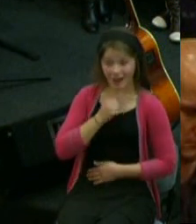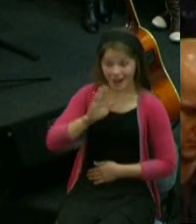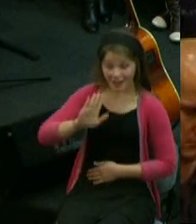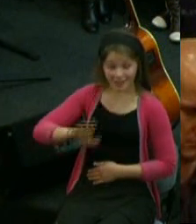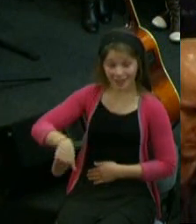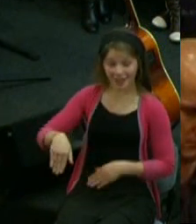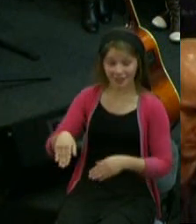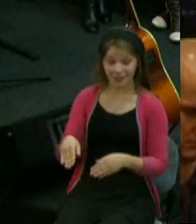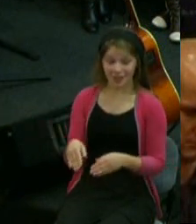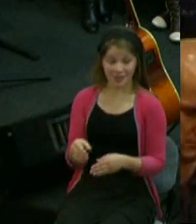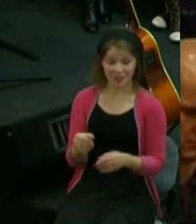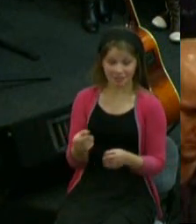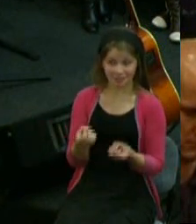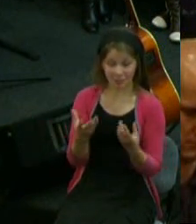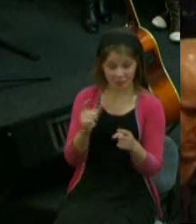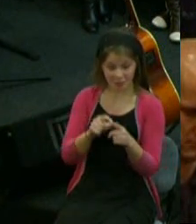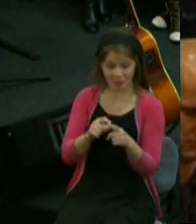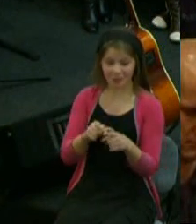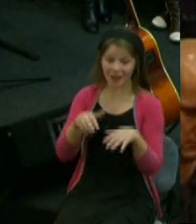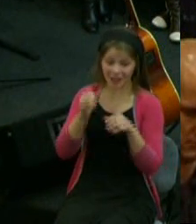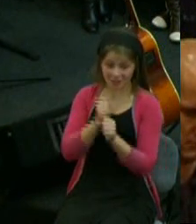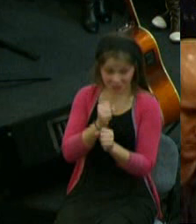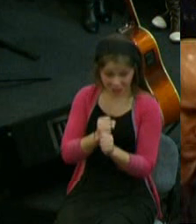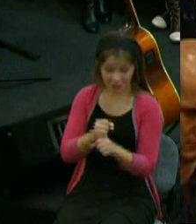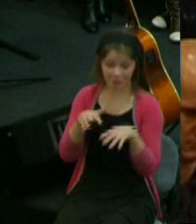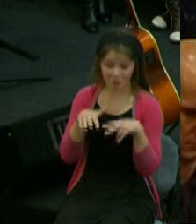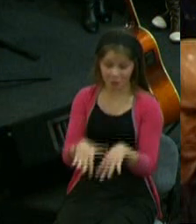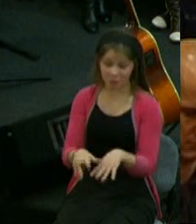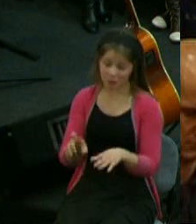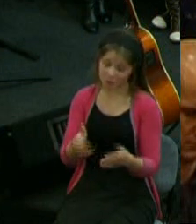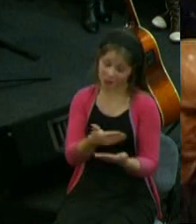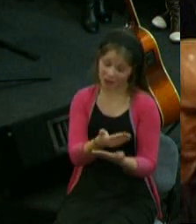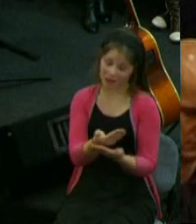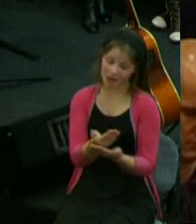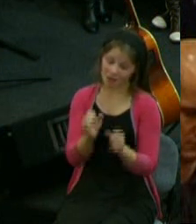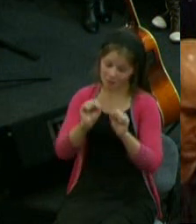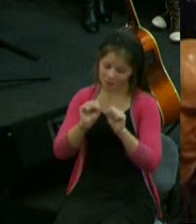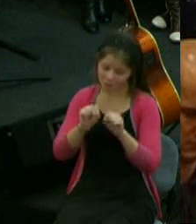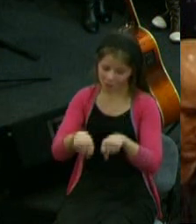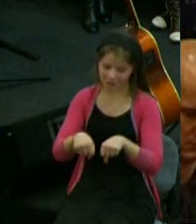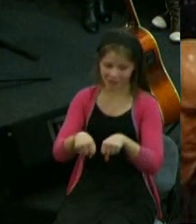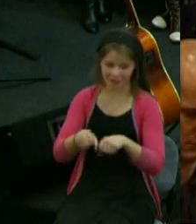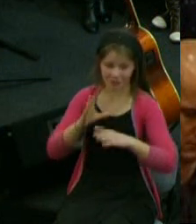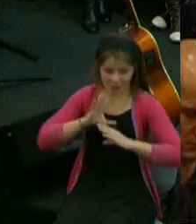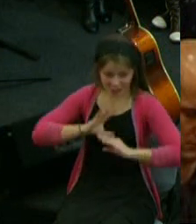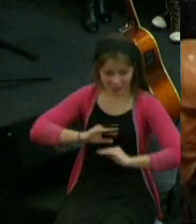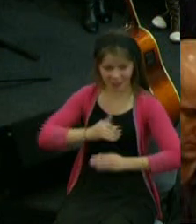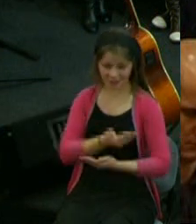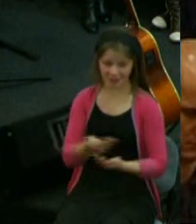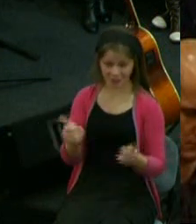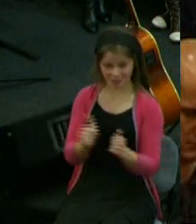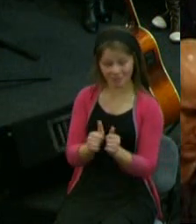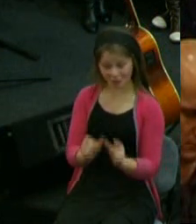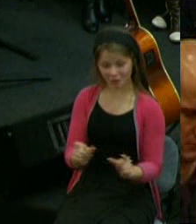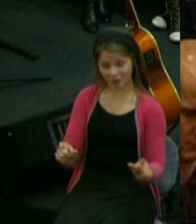це буде і наш вчинок якийсь наш поступок, щоб ми могли принести розраду для нашого ближнього,